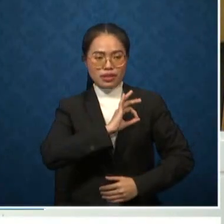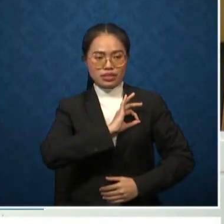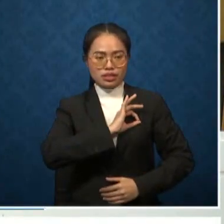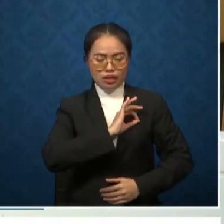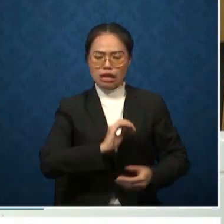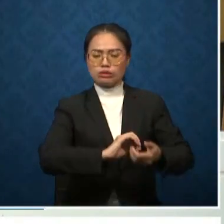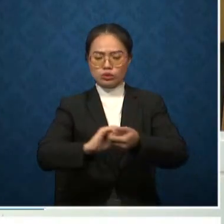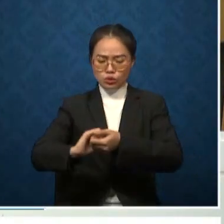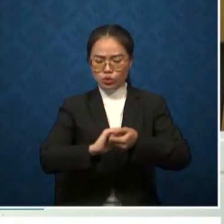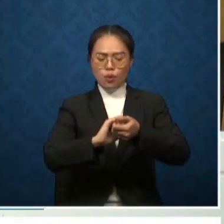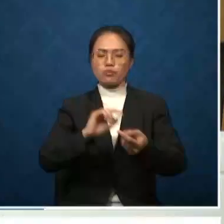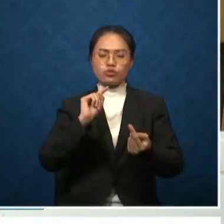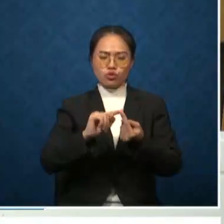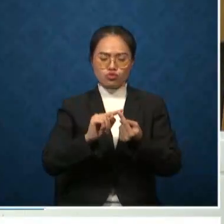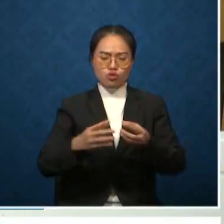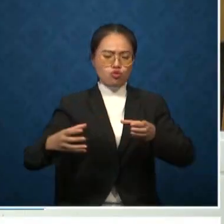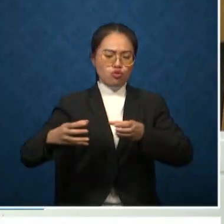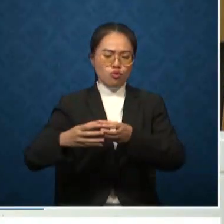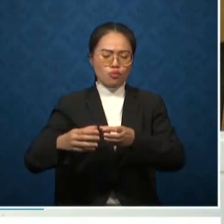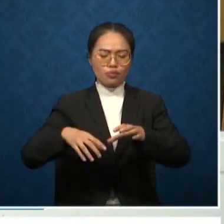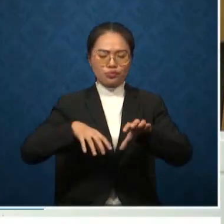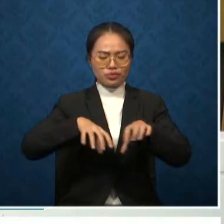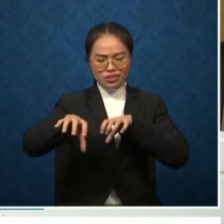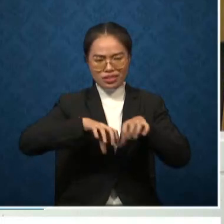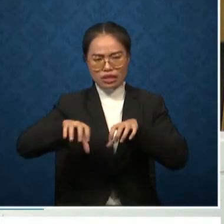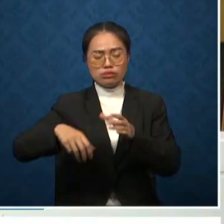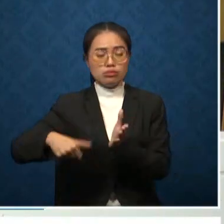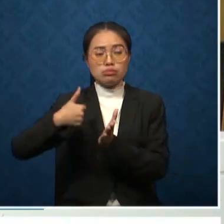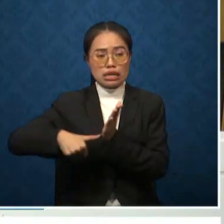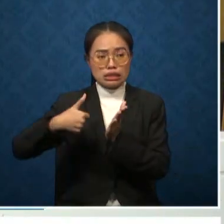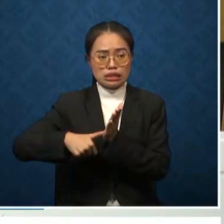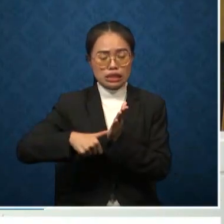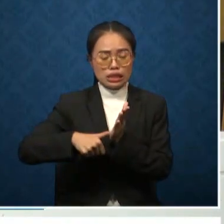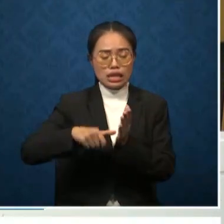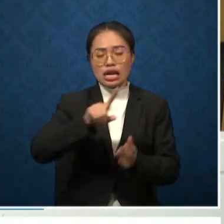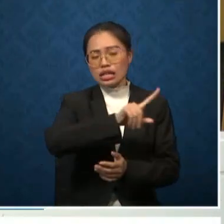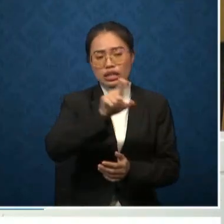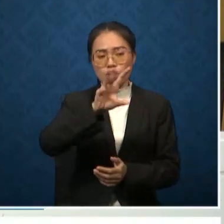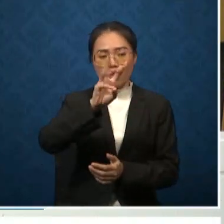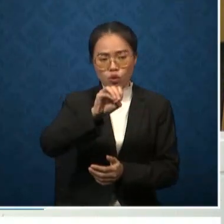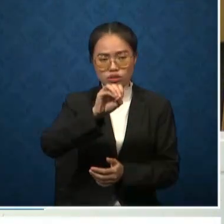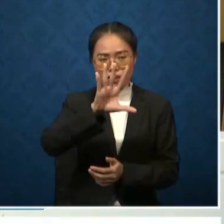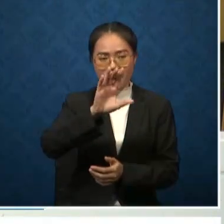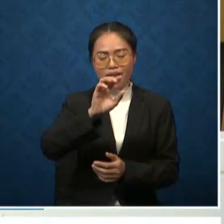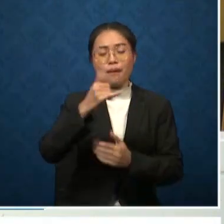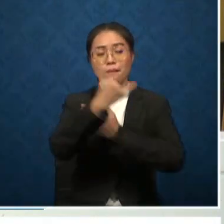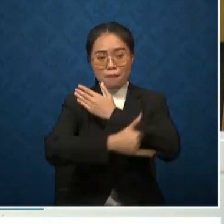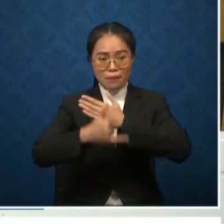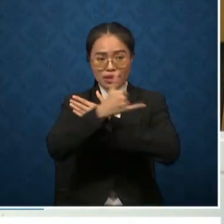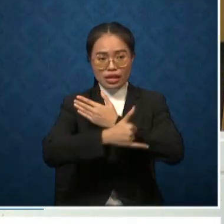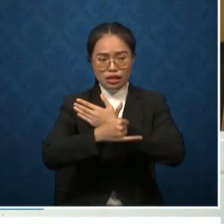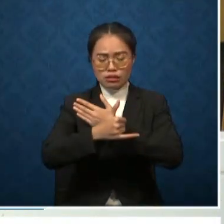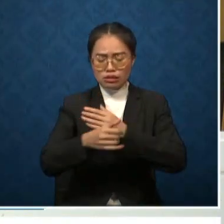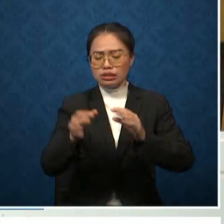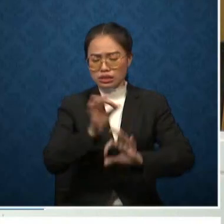างหน่วยจัดเก็บภาษีของ165ประเทศ ซึ่งท่านสมาชิกได้กล่าวไว้สักครู่ว่าข้อจำกัด